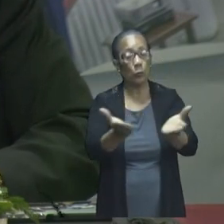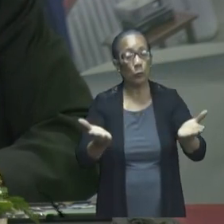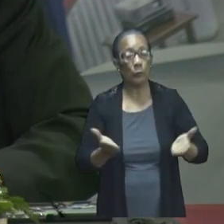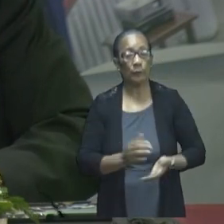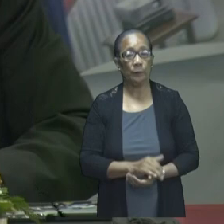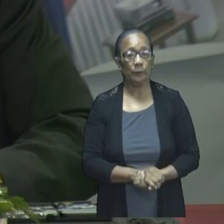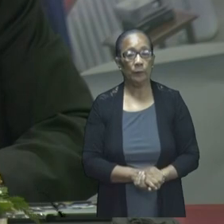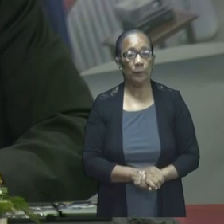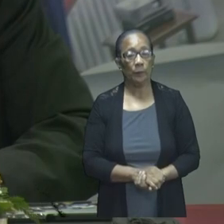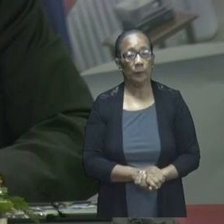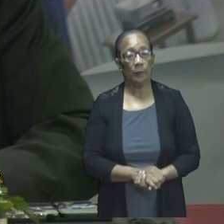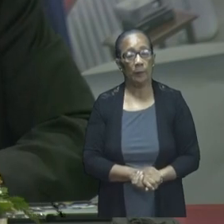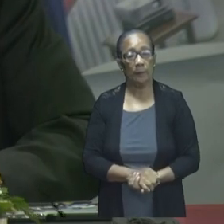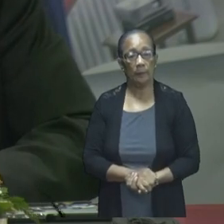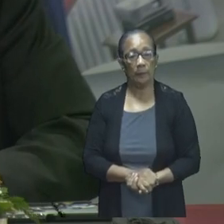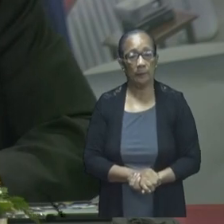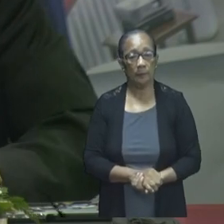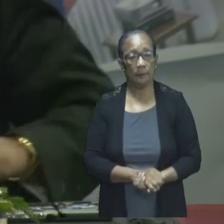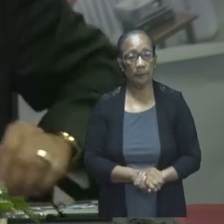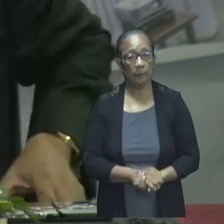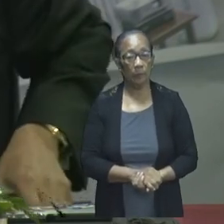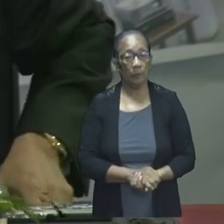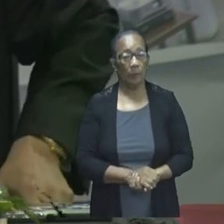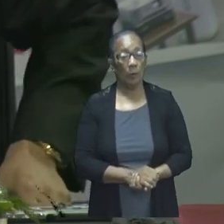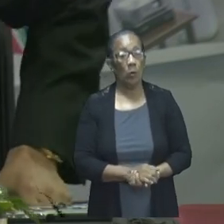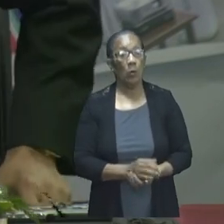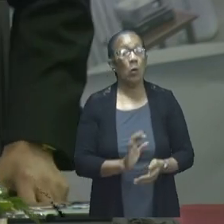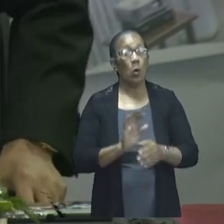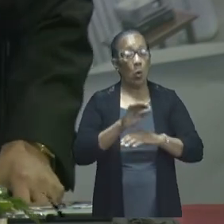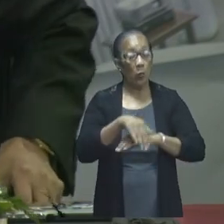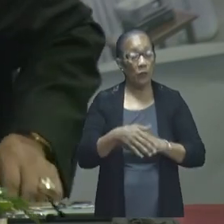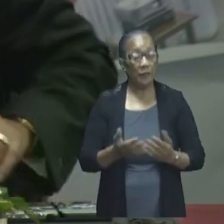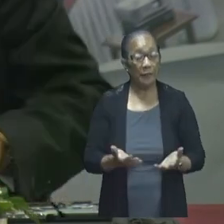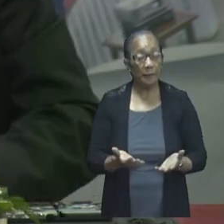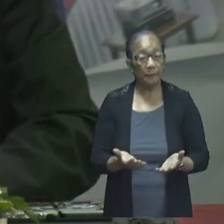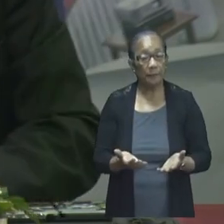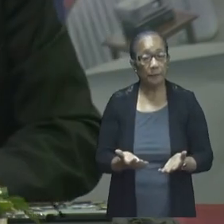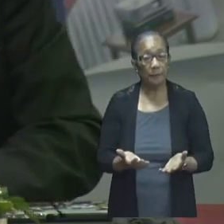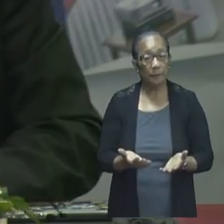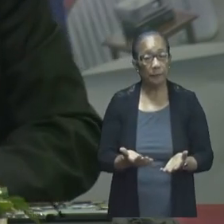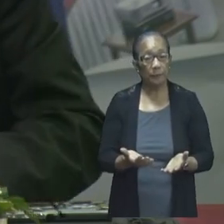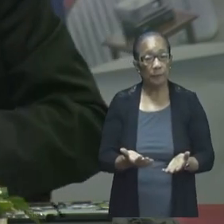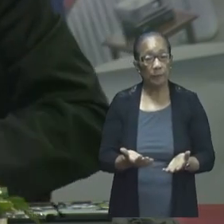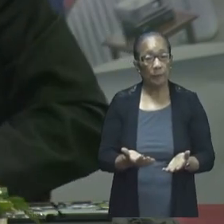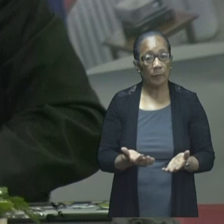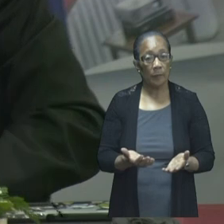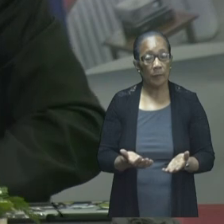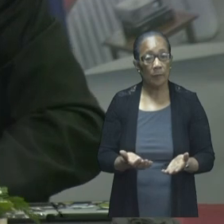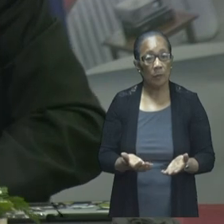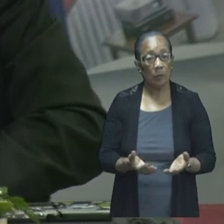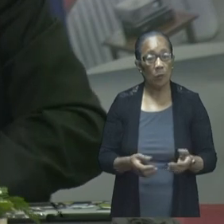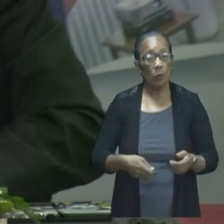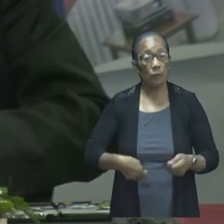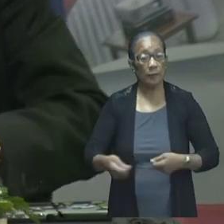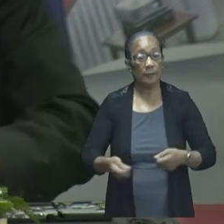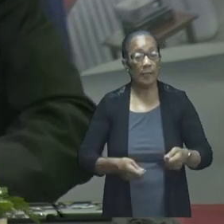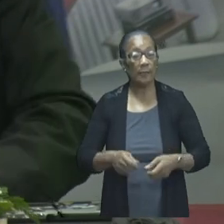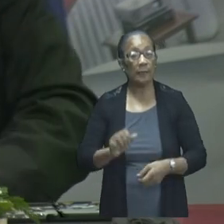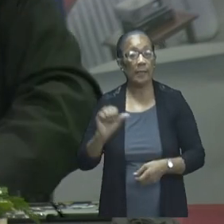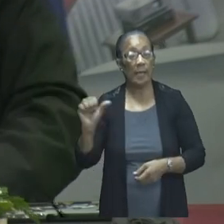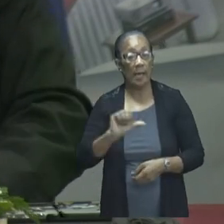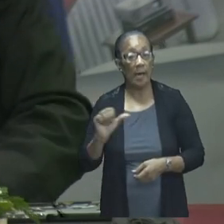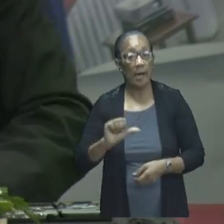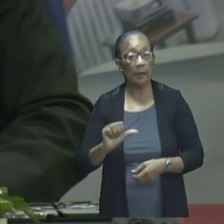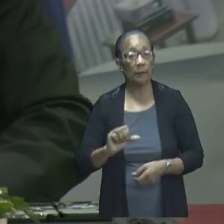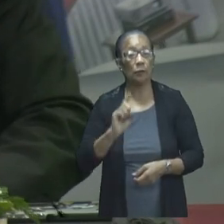en ja voor wat bedrijfsplan zaken die anders zouden